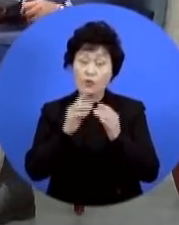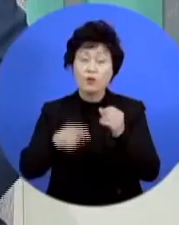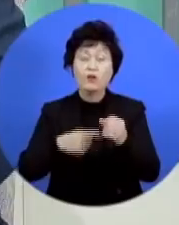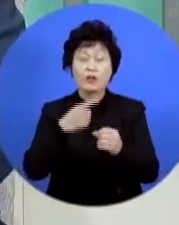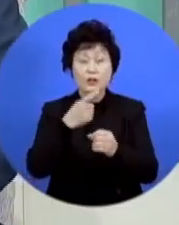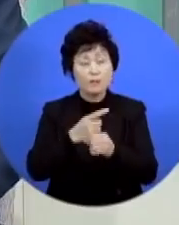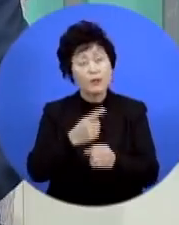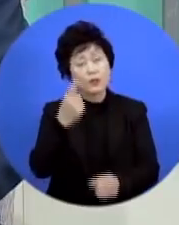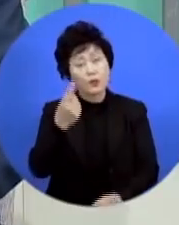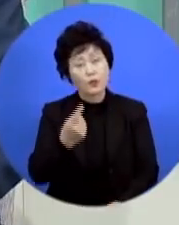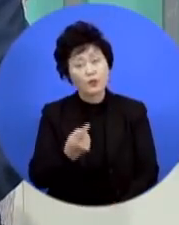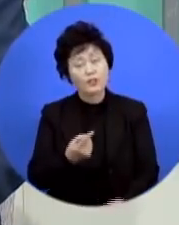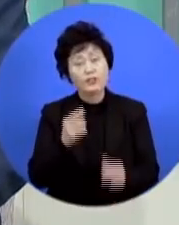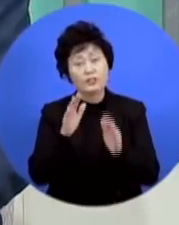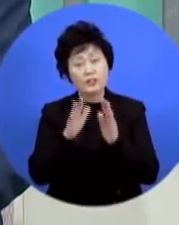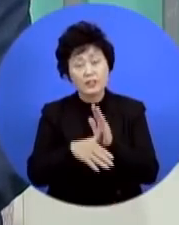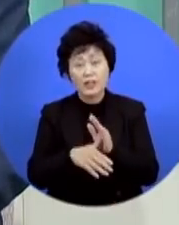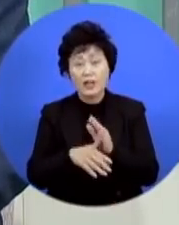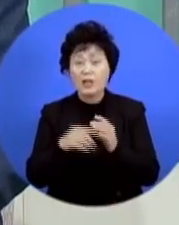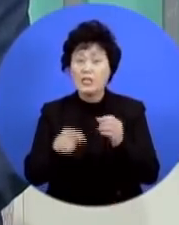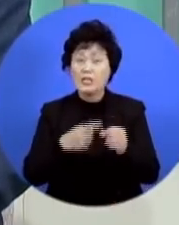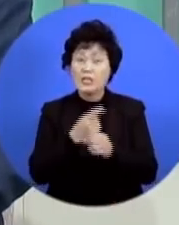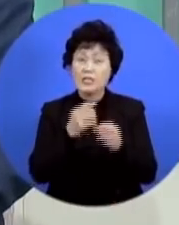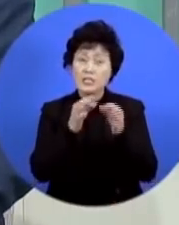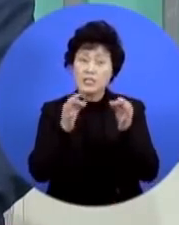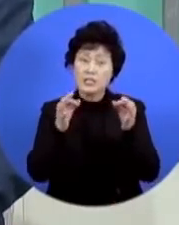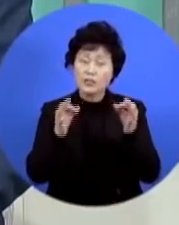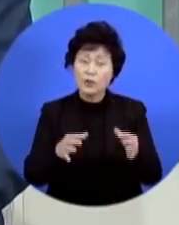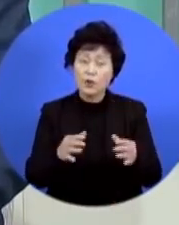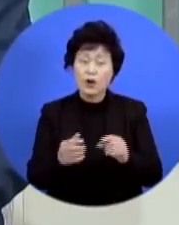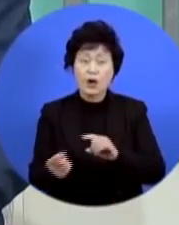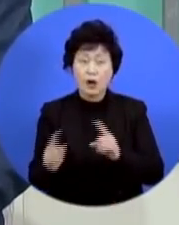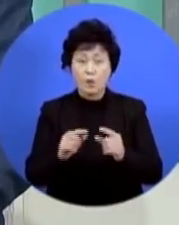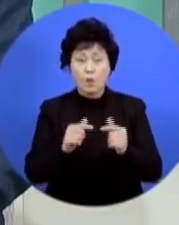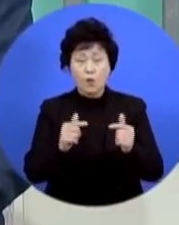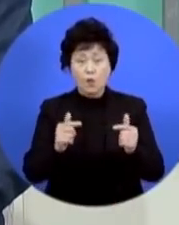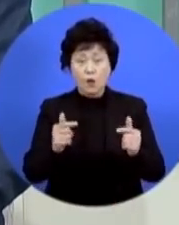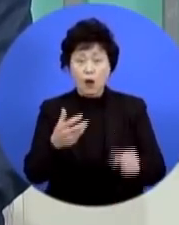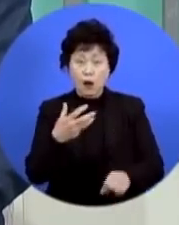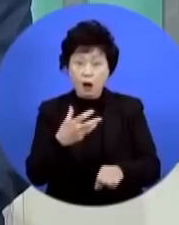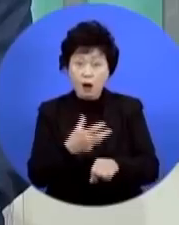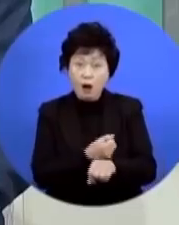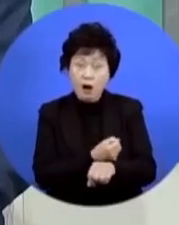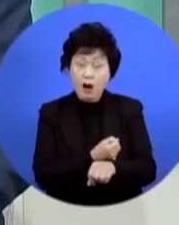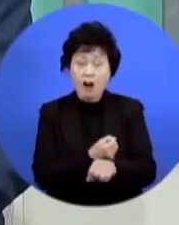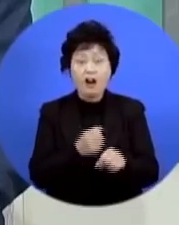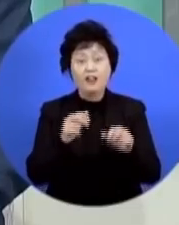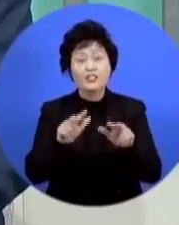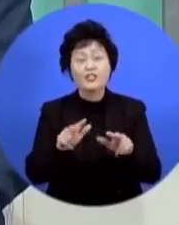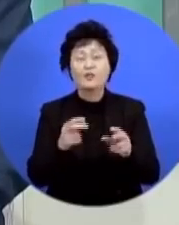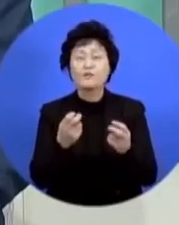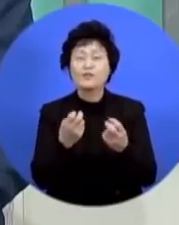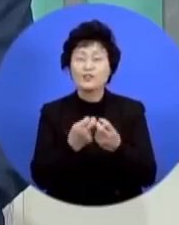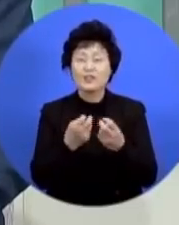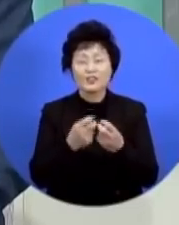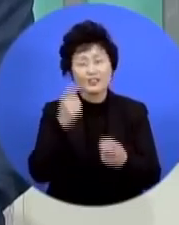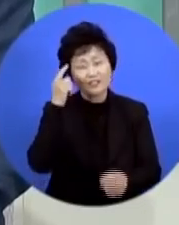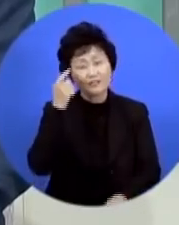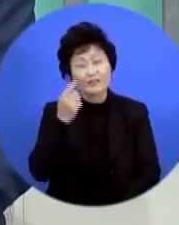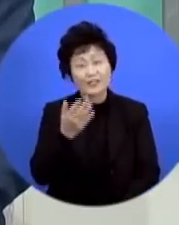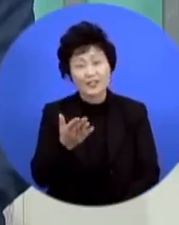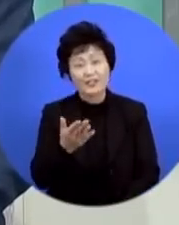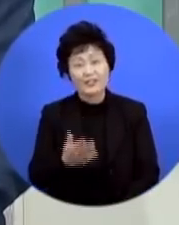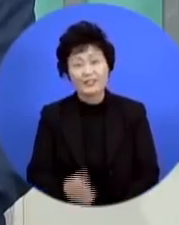네네. 그 1년 동안에도 부흥이 엄청나게 됐는데 뭐 지금은 또 교회 그때